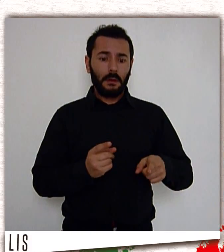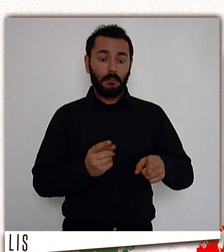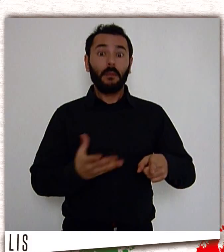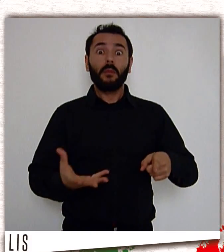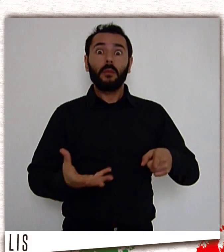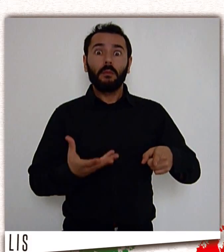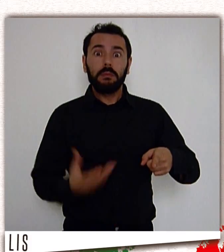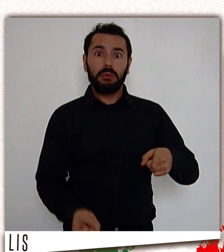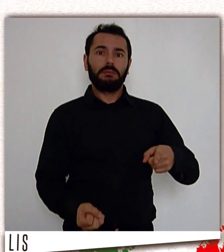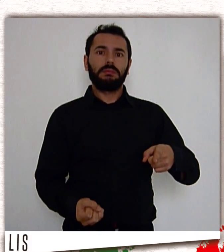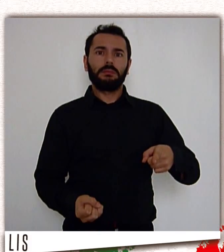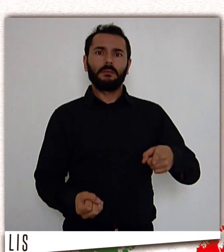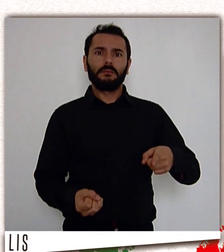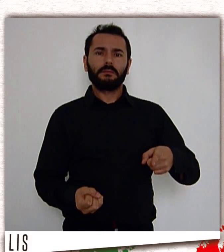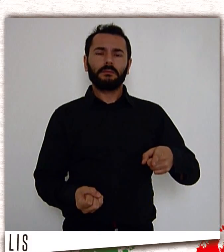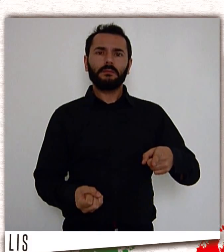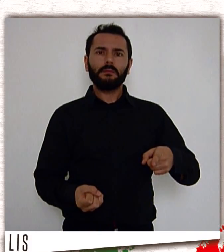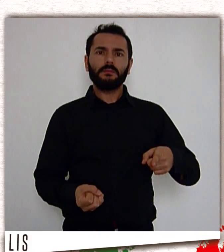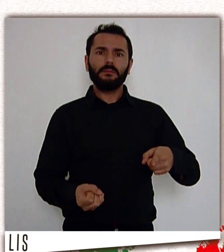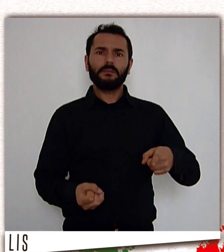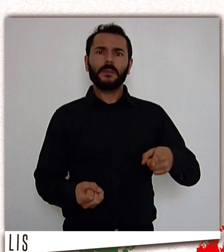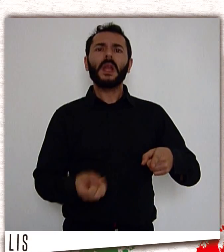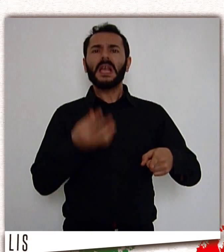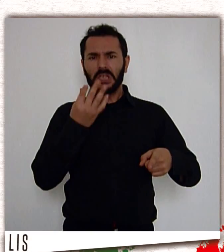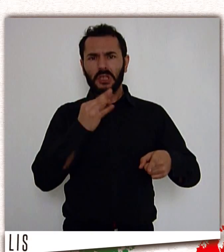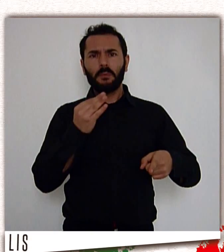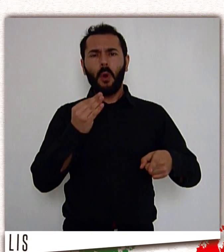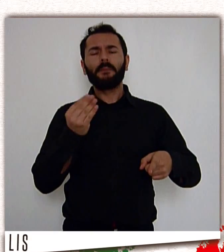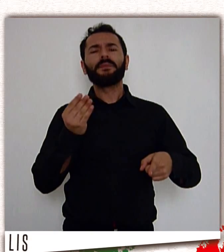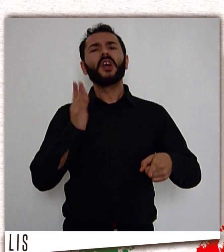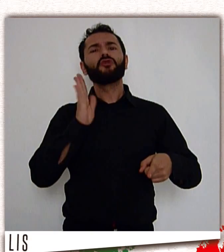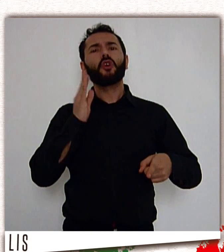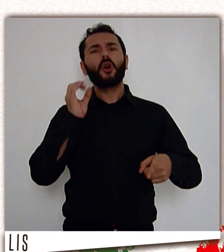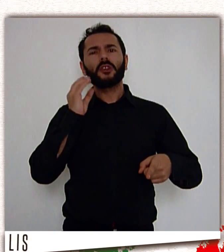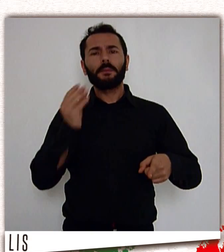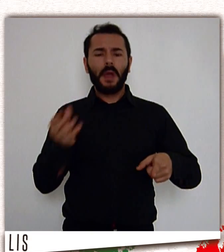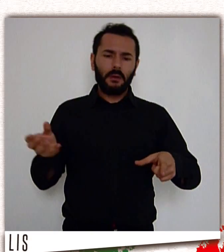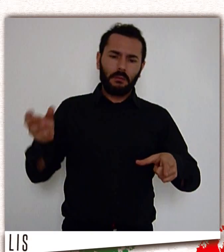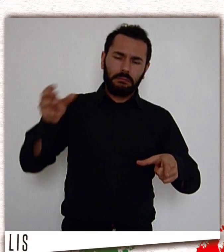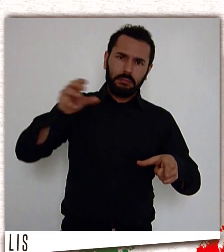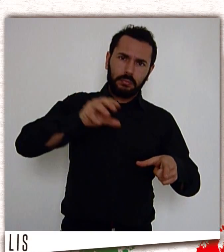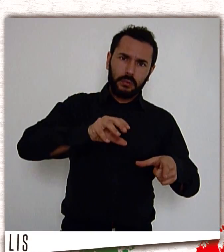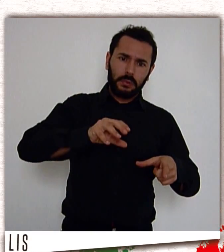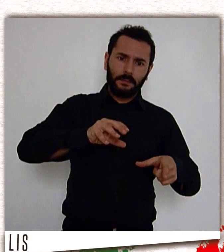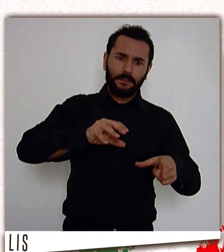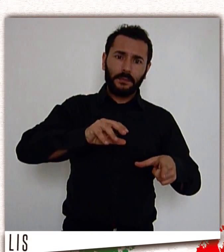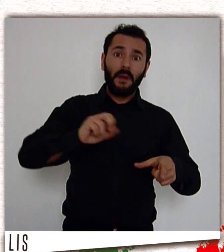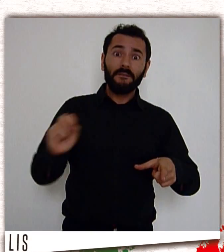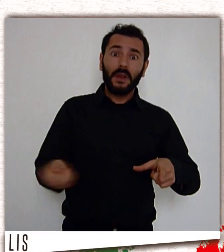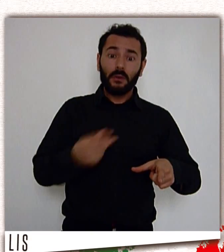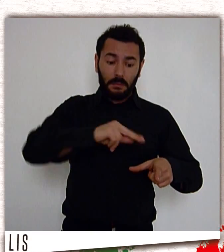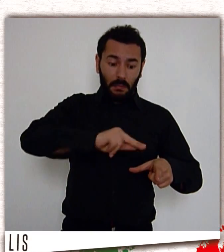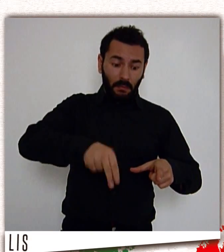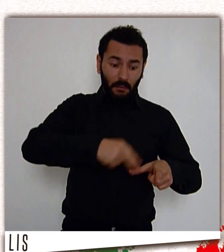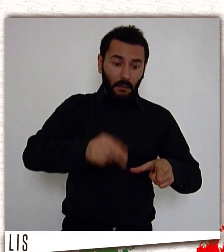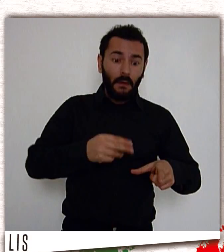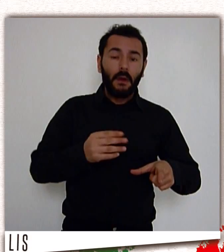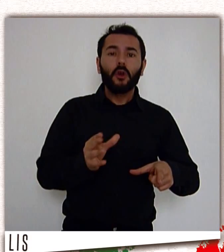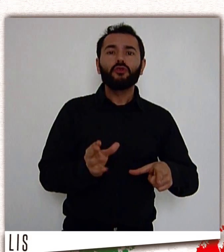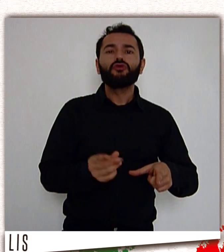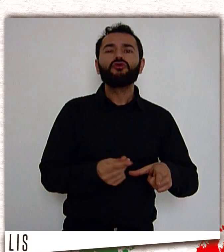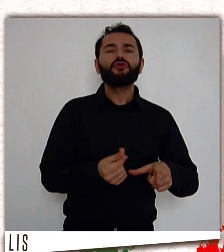e versate all'interno il cioccolato bianco e girando velocemente scioglietelo del tutto